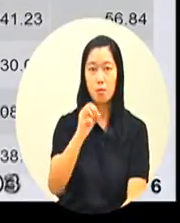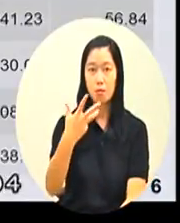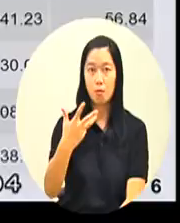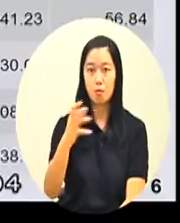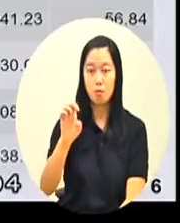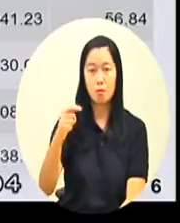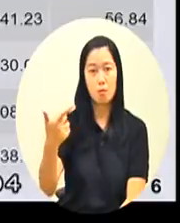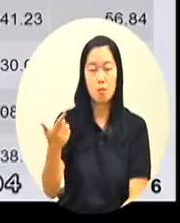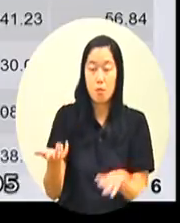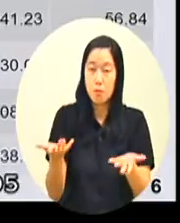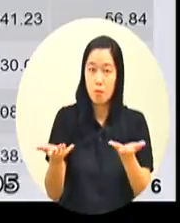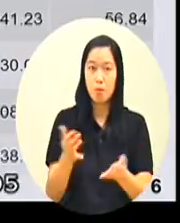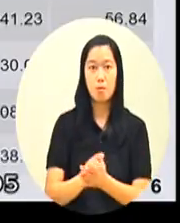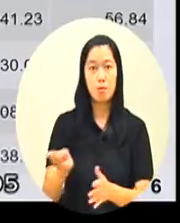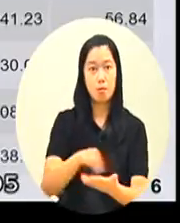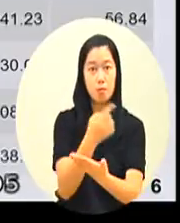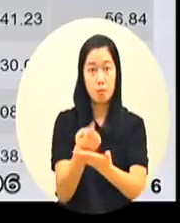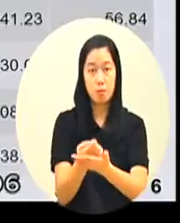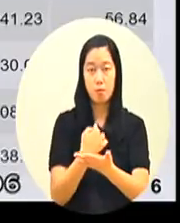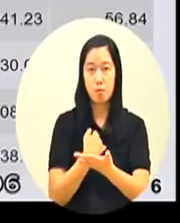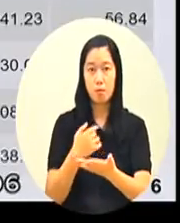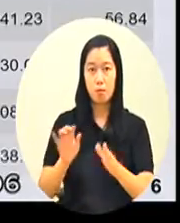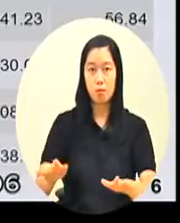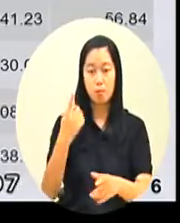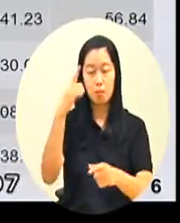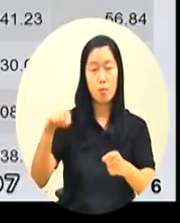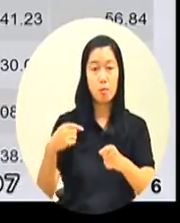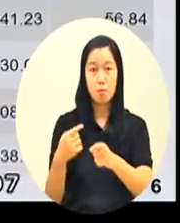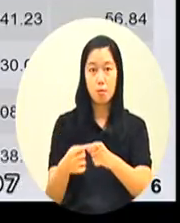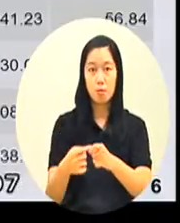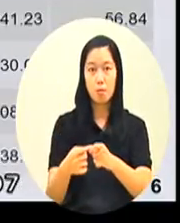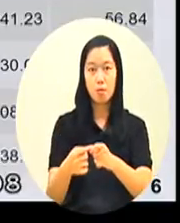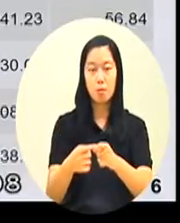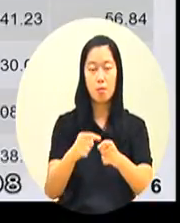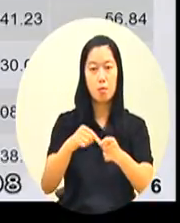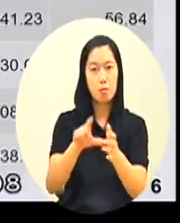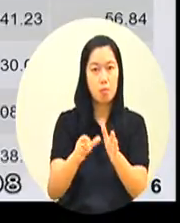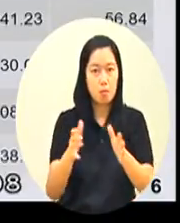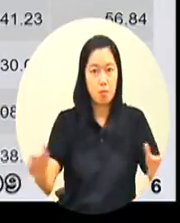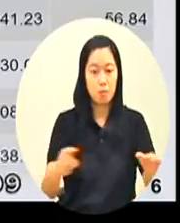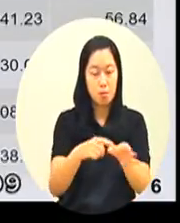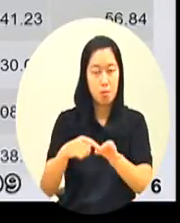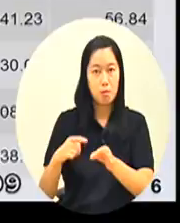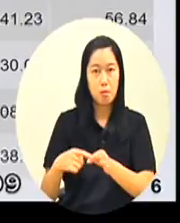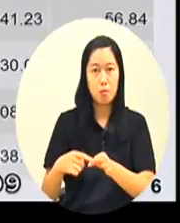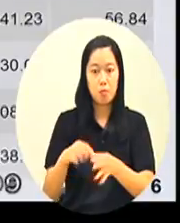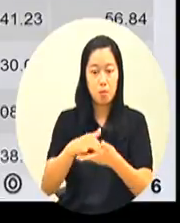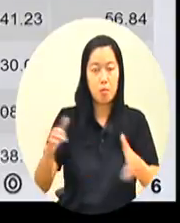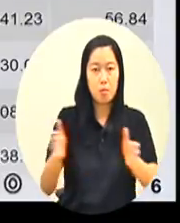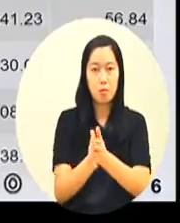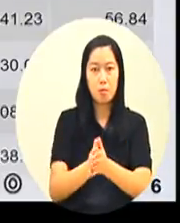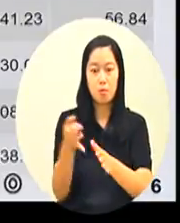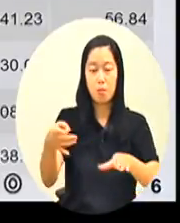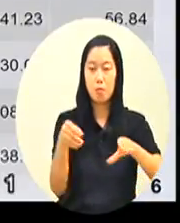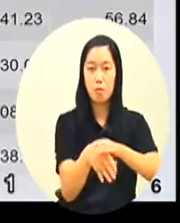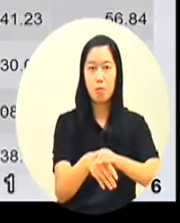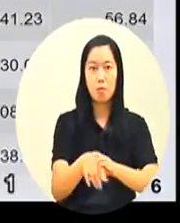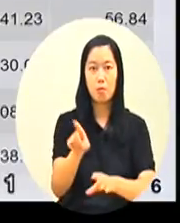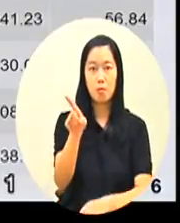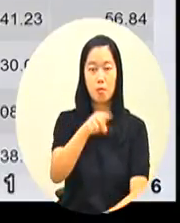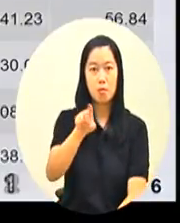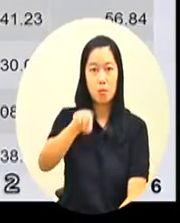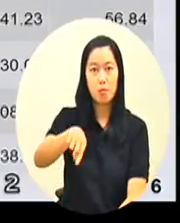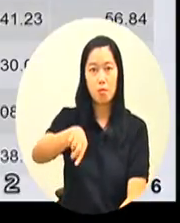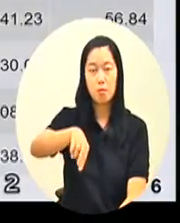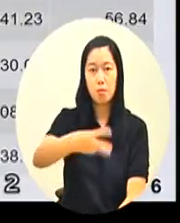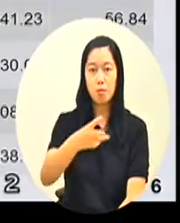108.46亿差不多。所以整个我们整个明年度的税入一共总收入编列了